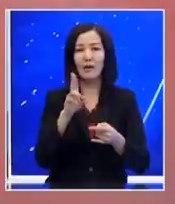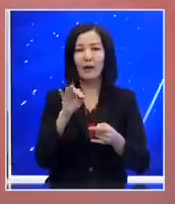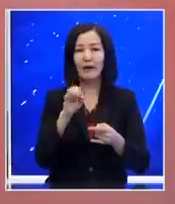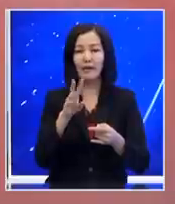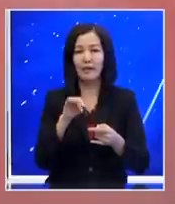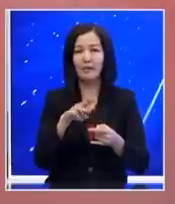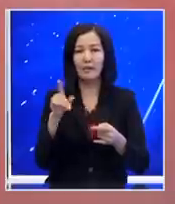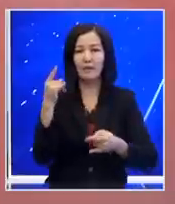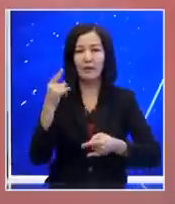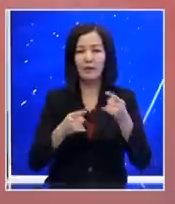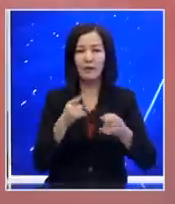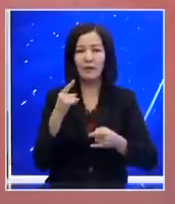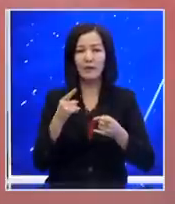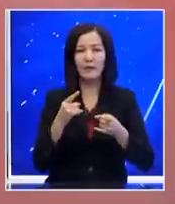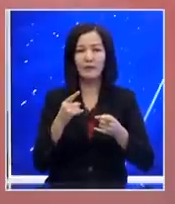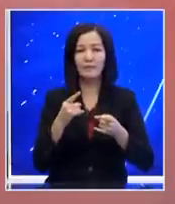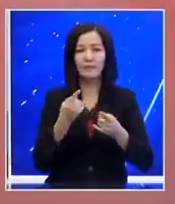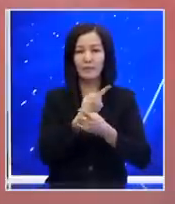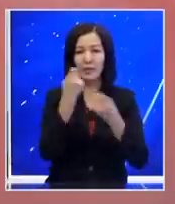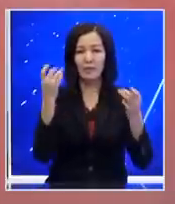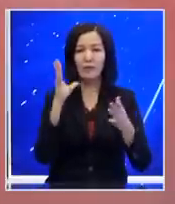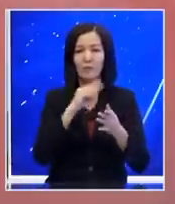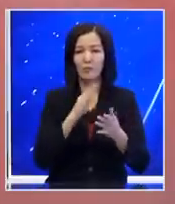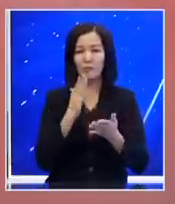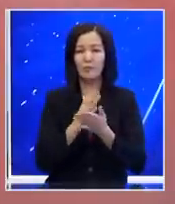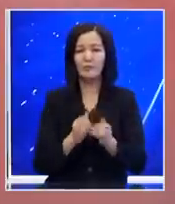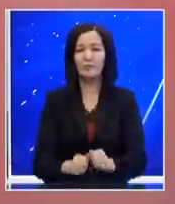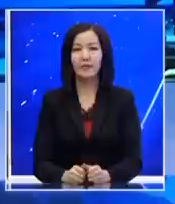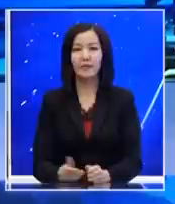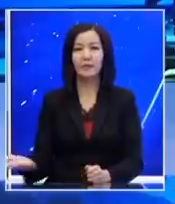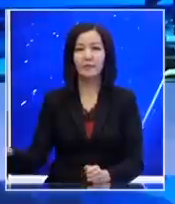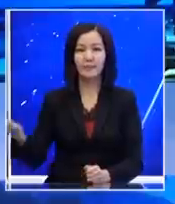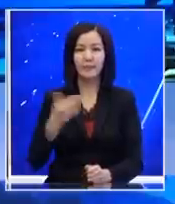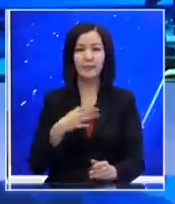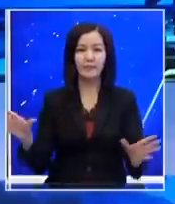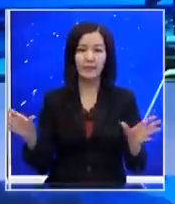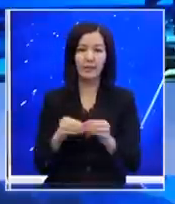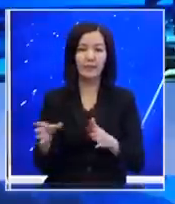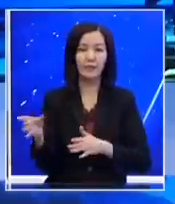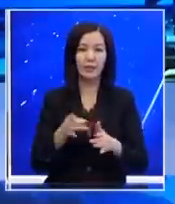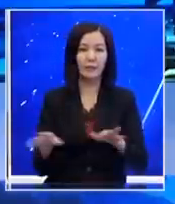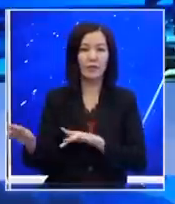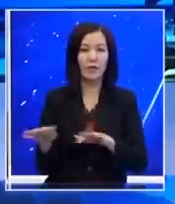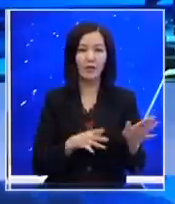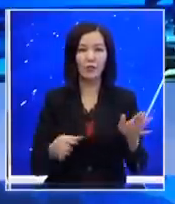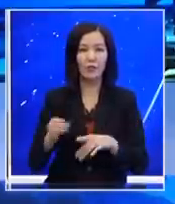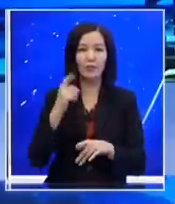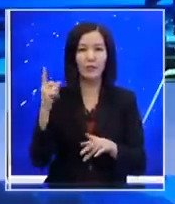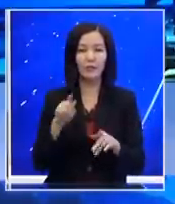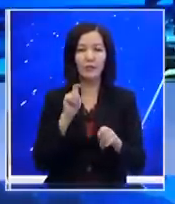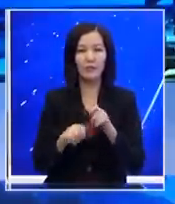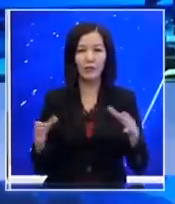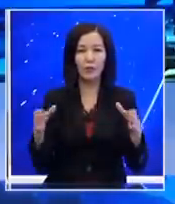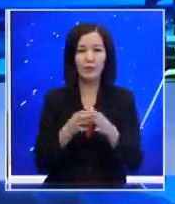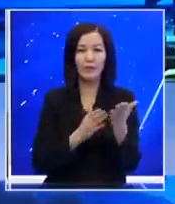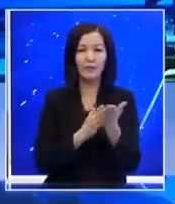телеарналарын үзіп, хабарлама беруге мүмкіндігіміз бар. Біз біргеміз. Республикалық акциясын облыстық